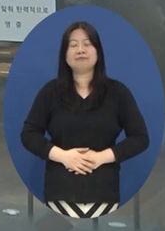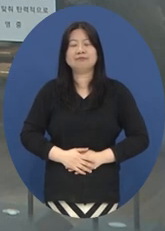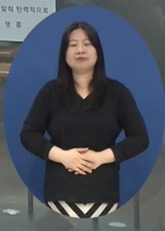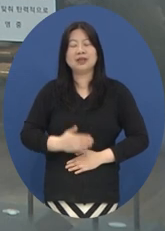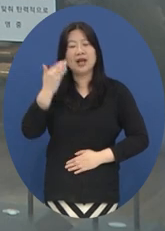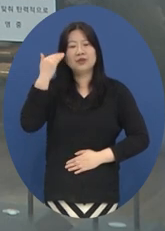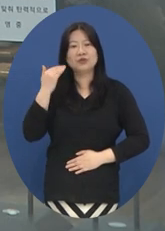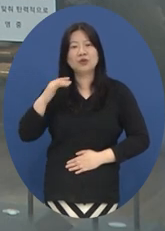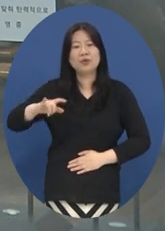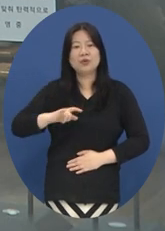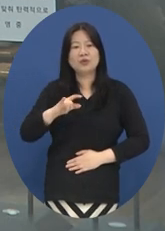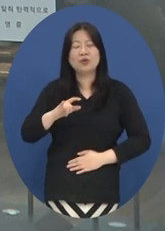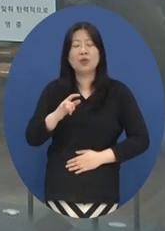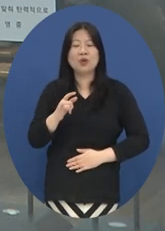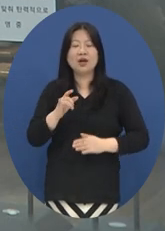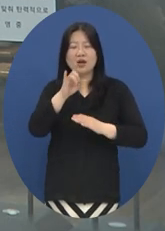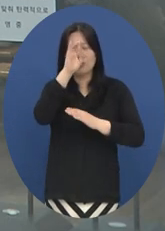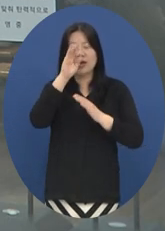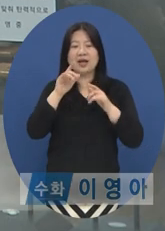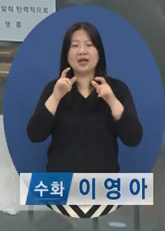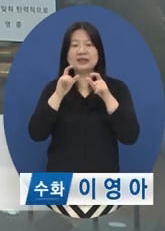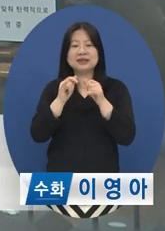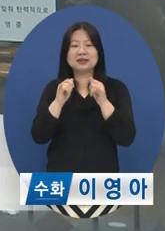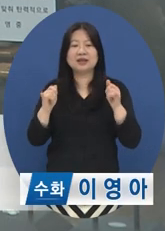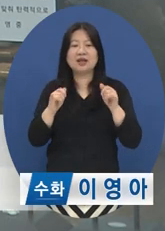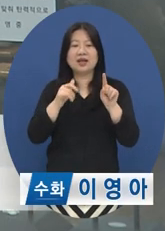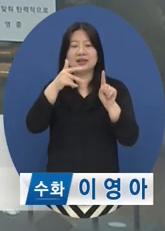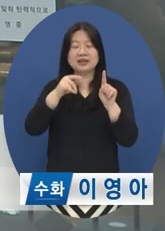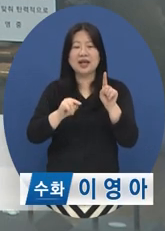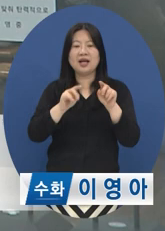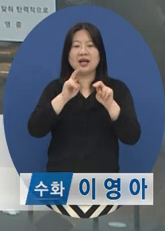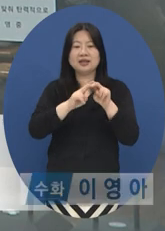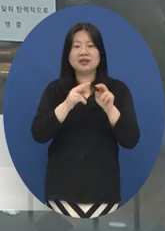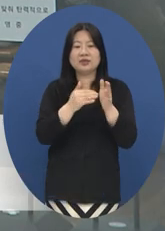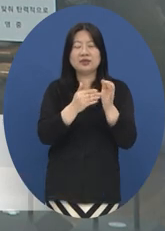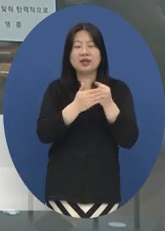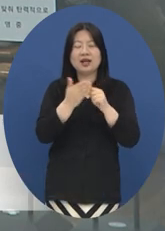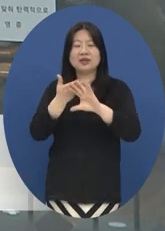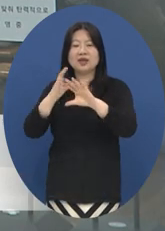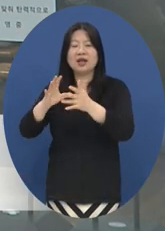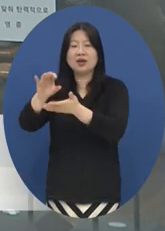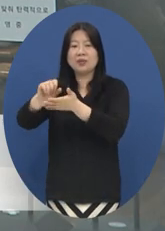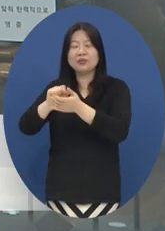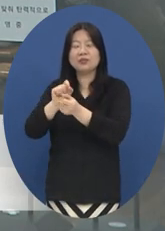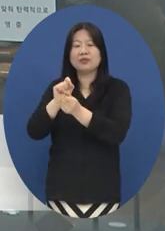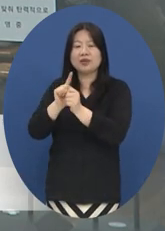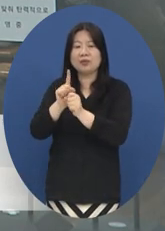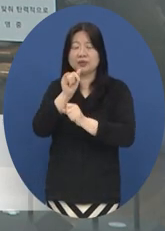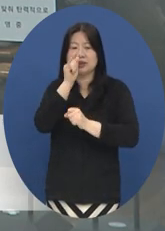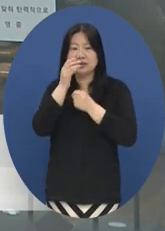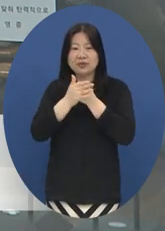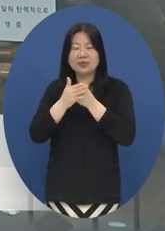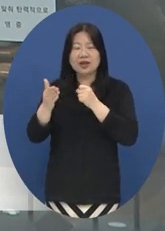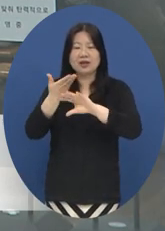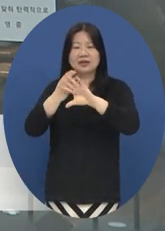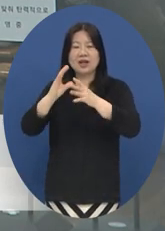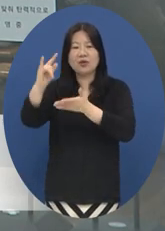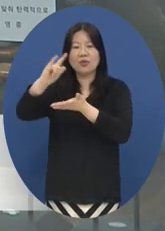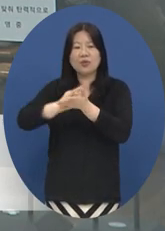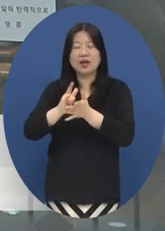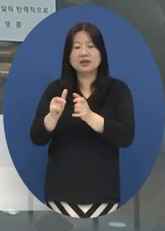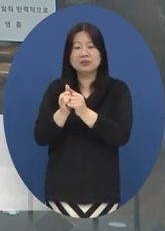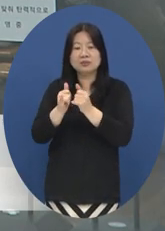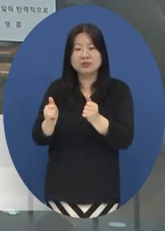국내 코론 알고 확진 자가 한 자리로 줄어들면서 해외 유입이 대부분을 차지하고 있는데요 해외에서 입국한